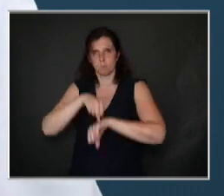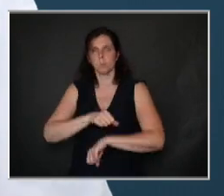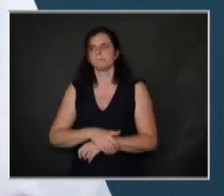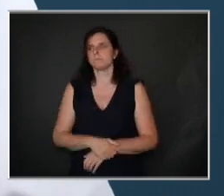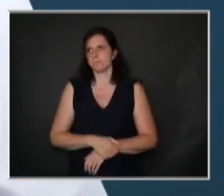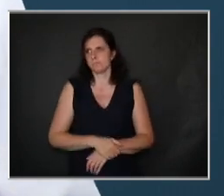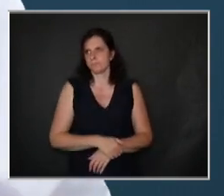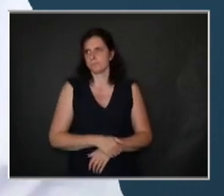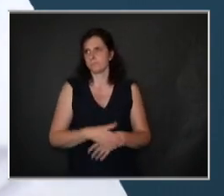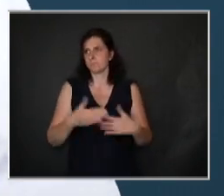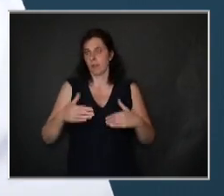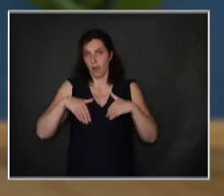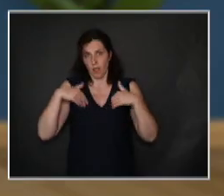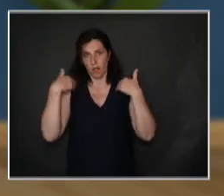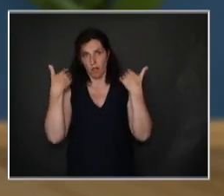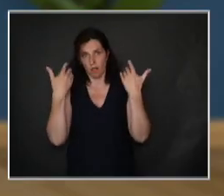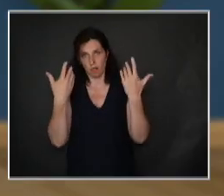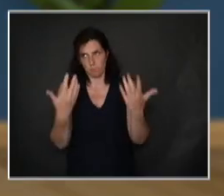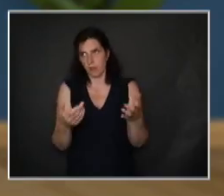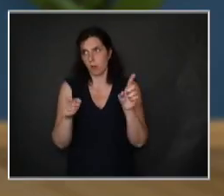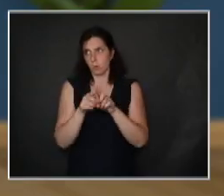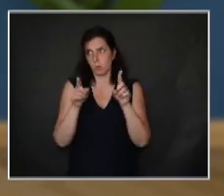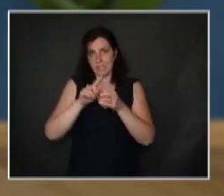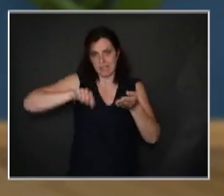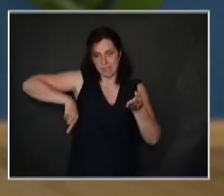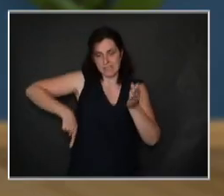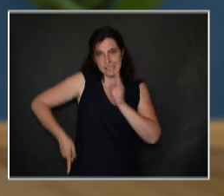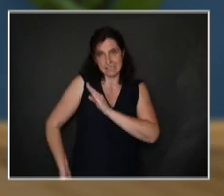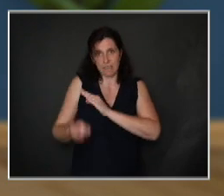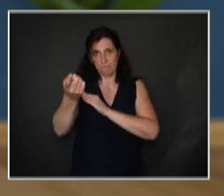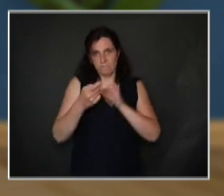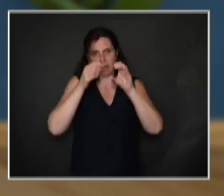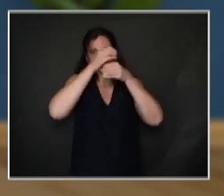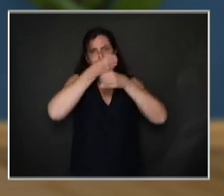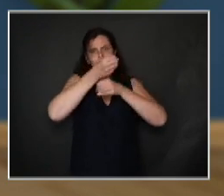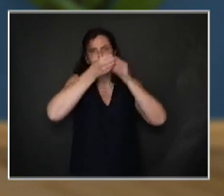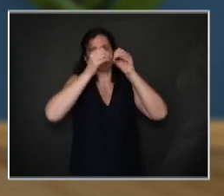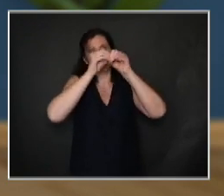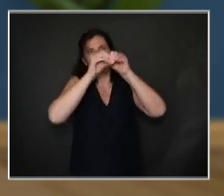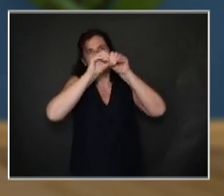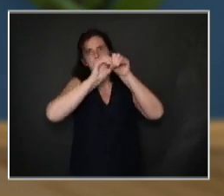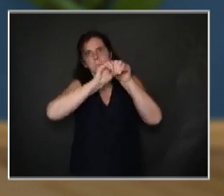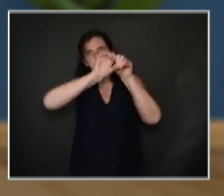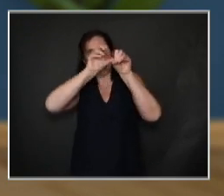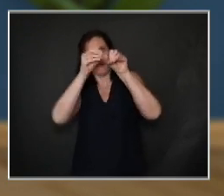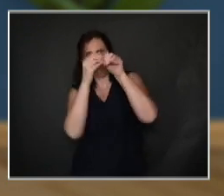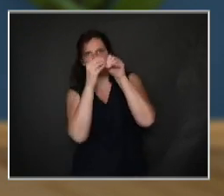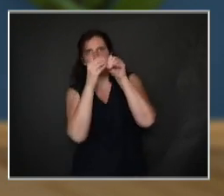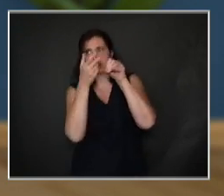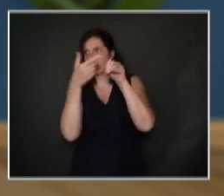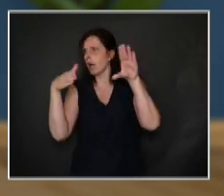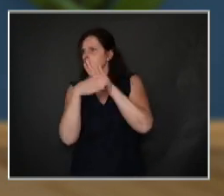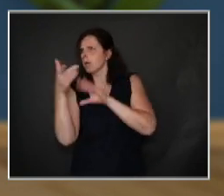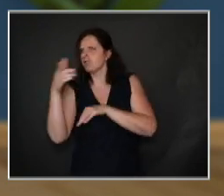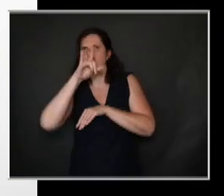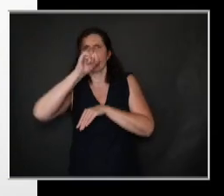c'est, alors, il y a après, il y a aussi des sciatiques par hernie discale. Je pense que j'ai une diapo là qui montre une belle hernie